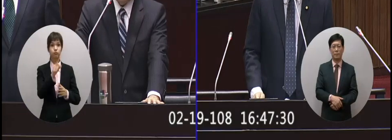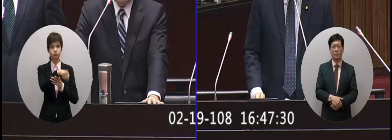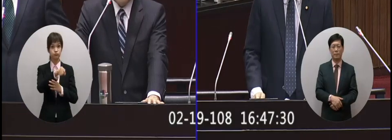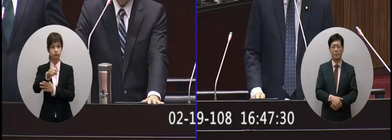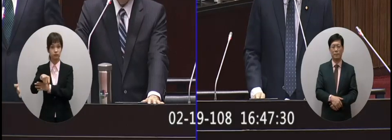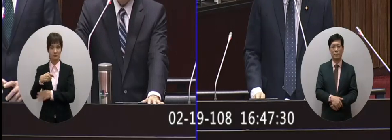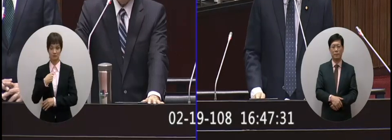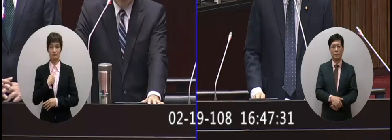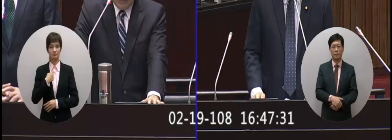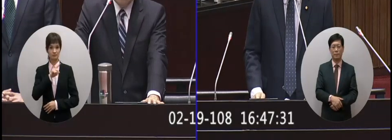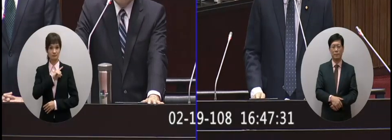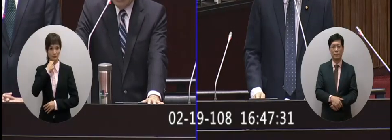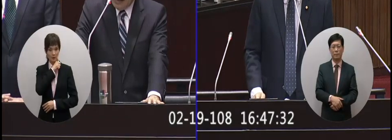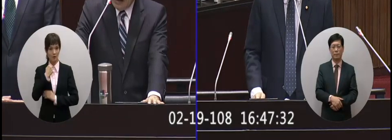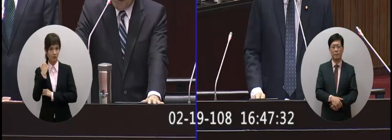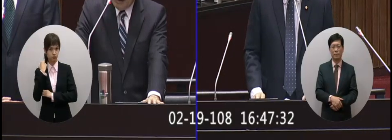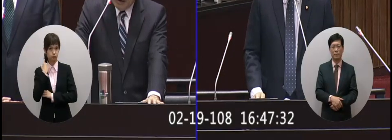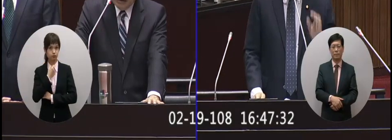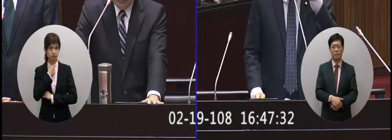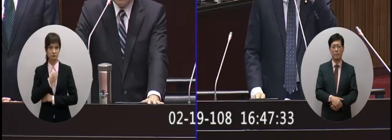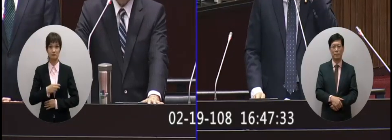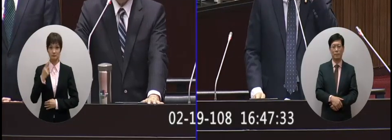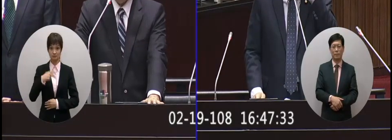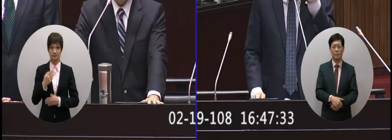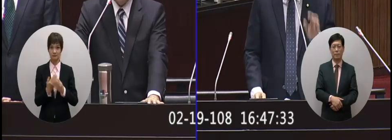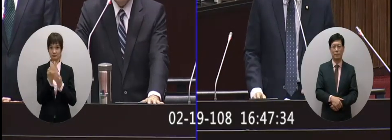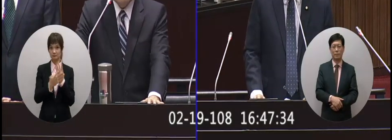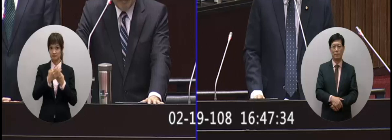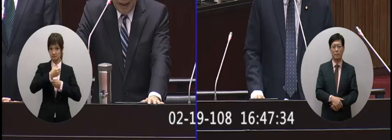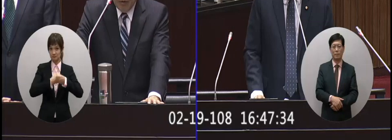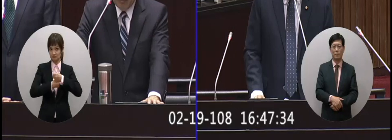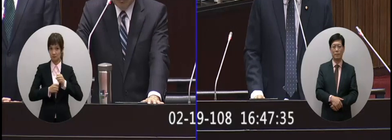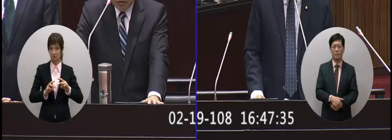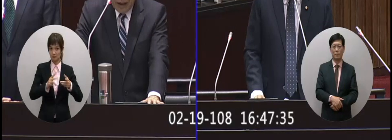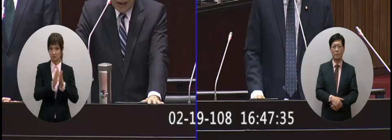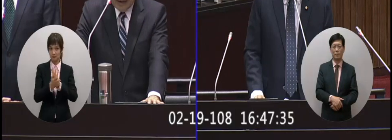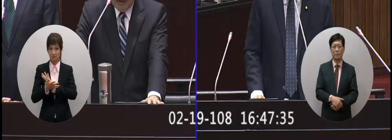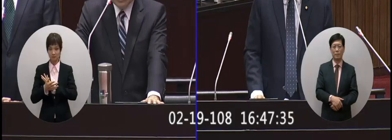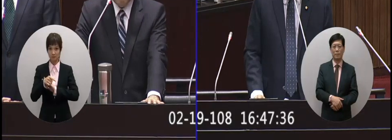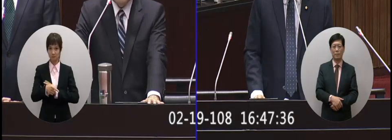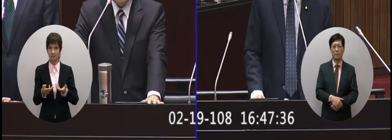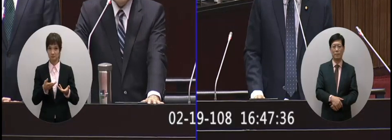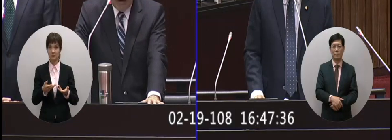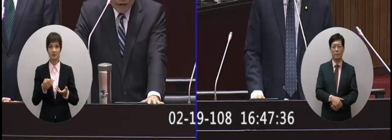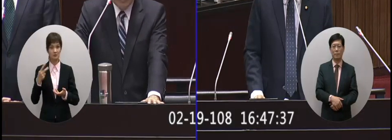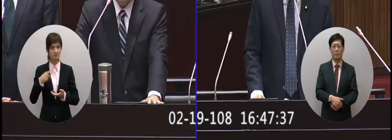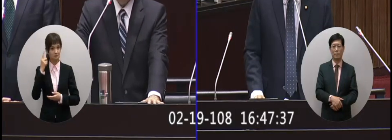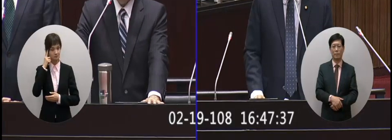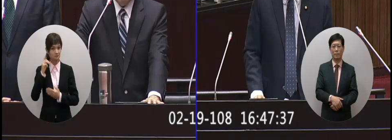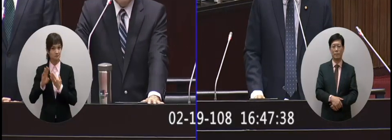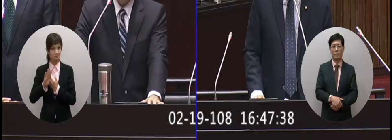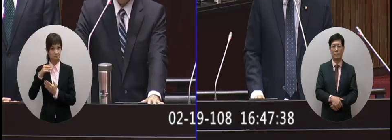足济努力。啊，国内产业结构的改变甲变应该调节的物件的调